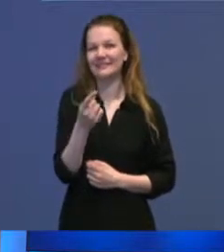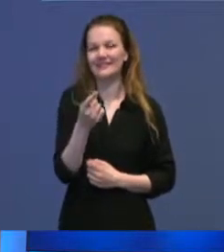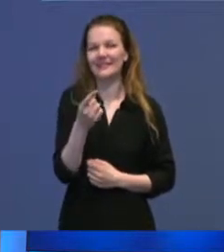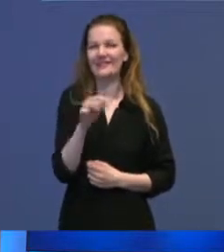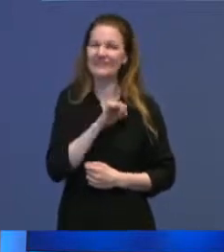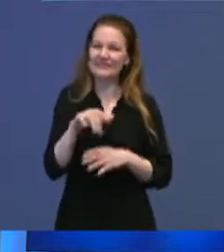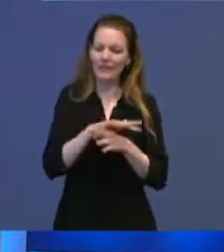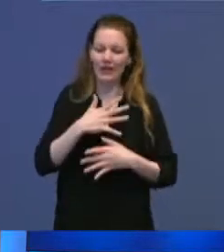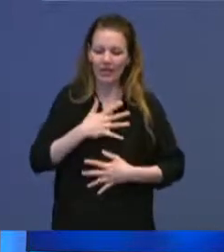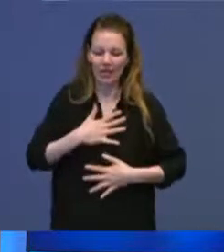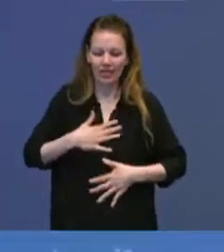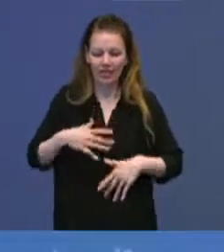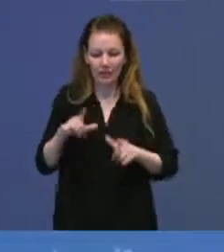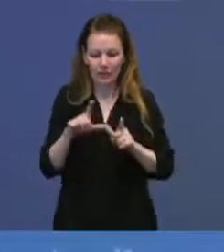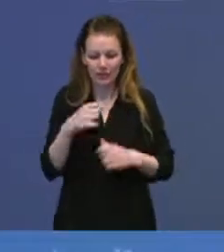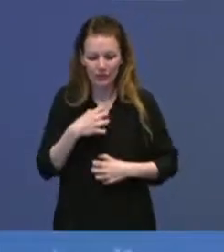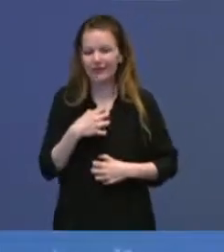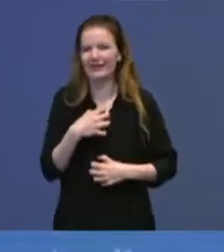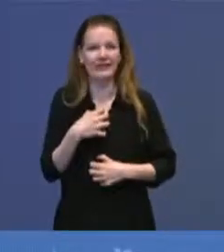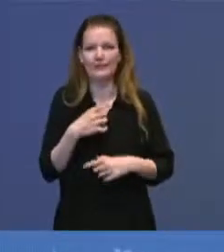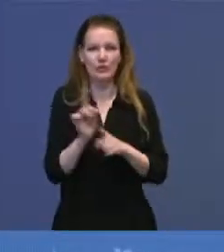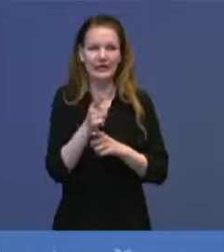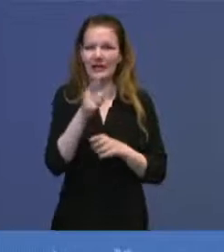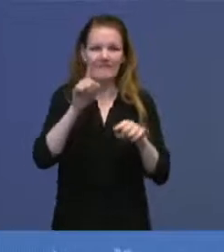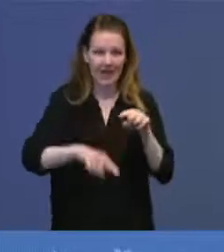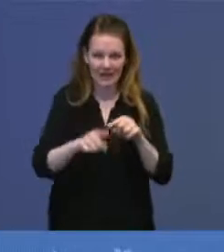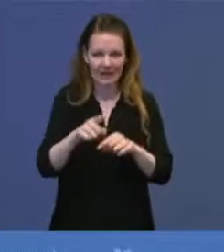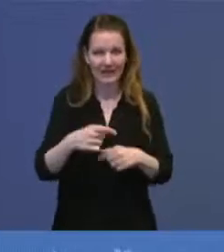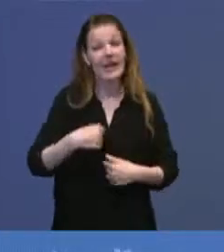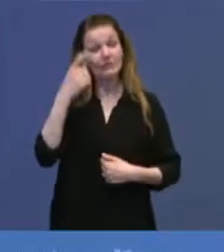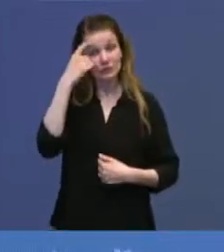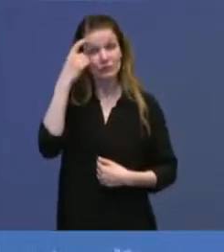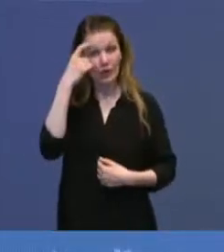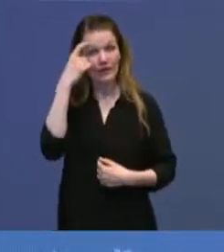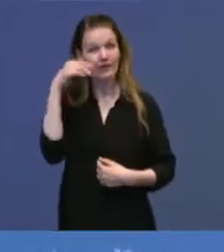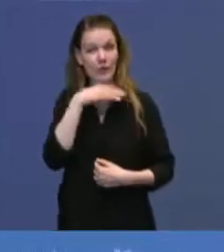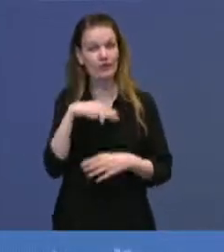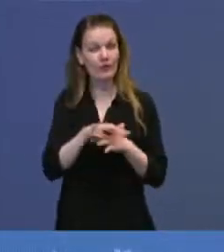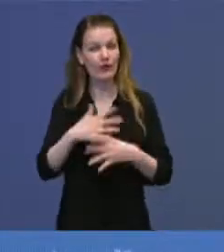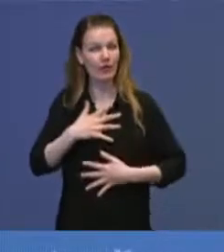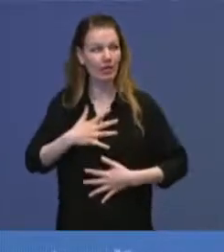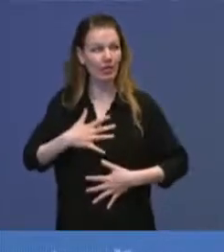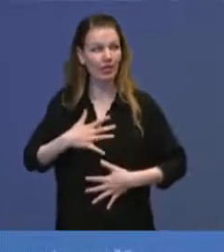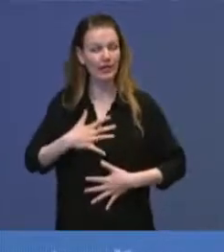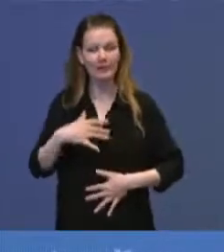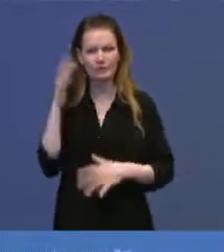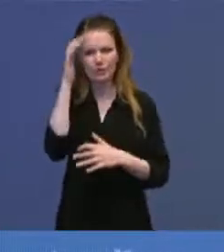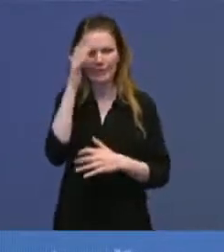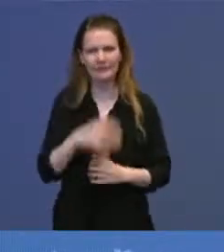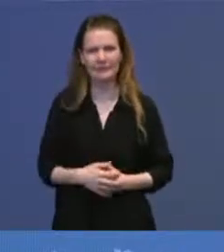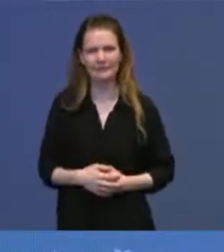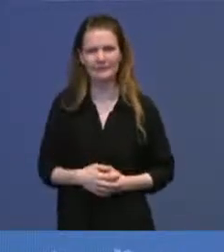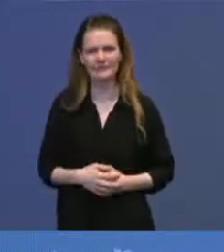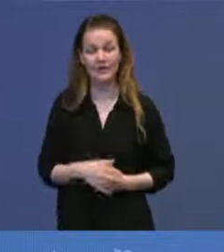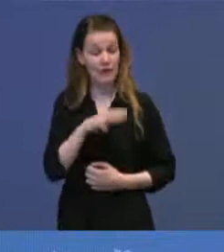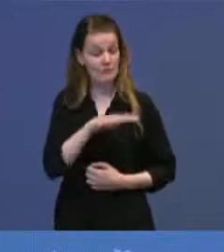med trusselbildet, usikkerhet, utrygghet. Jeg skjønner veldig godt den utryggheten. Jeg skjønner godt at barn